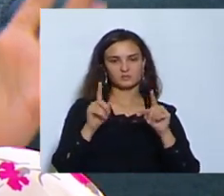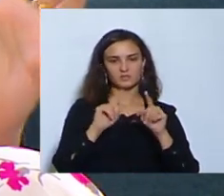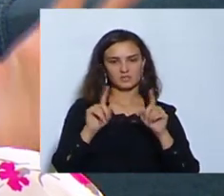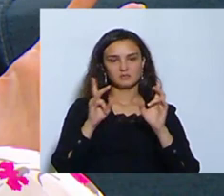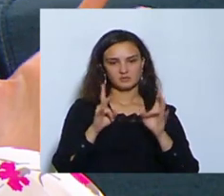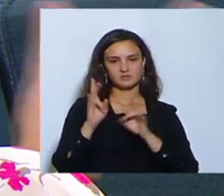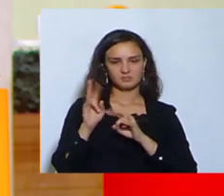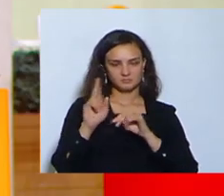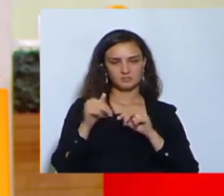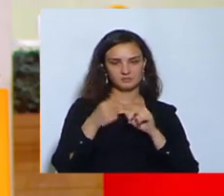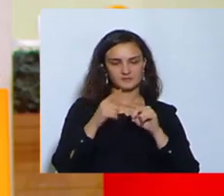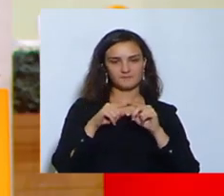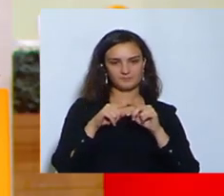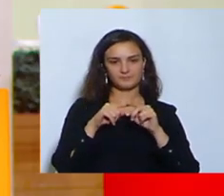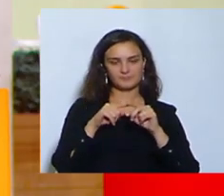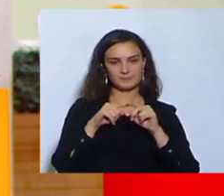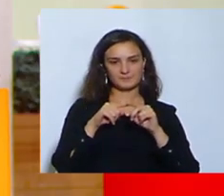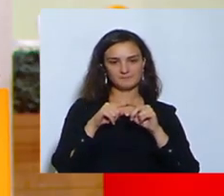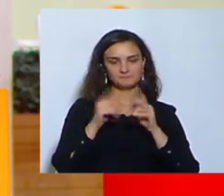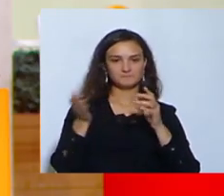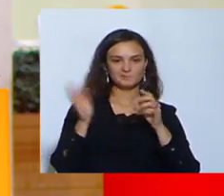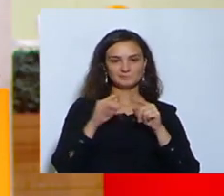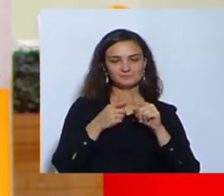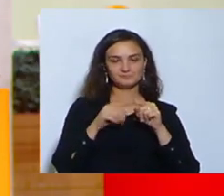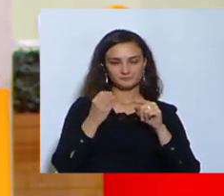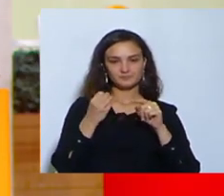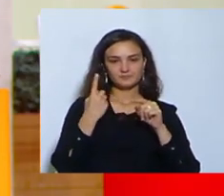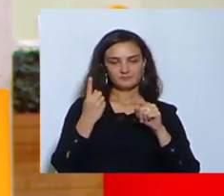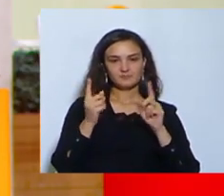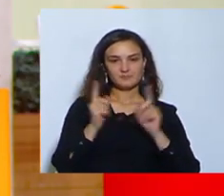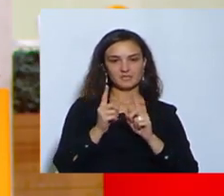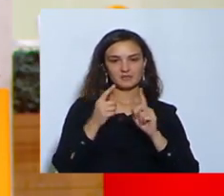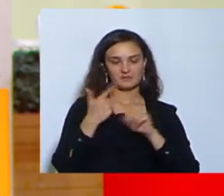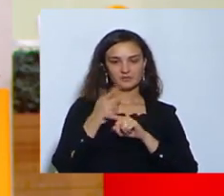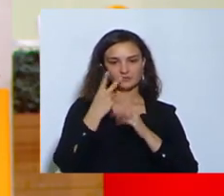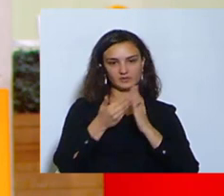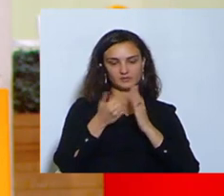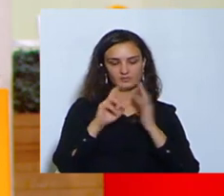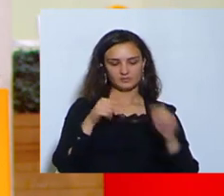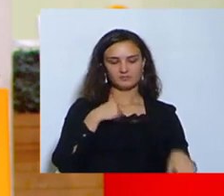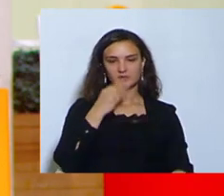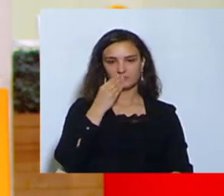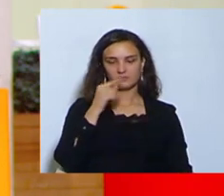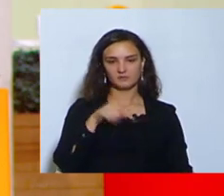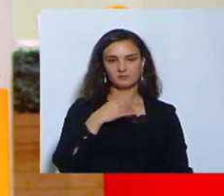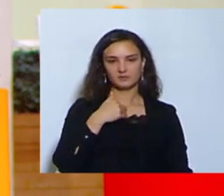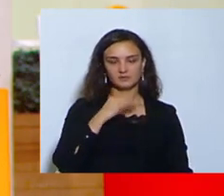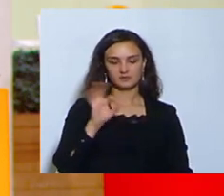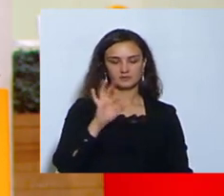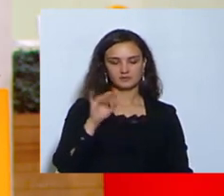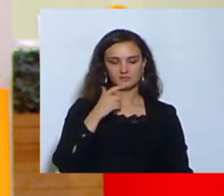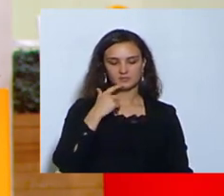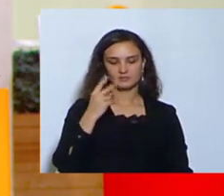ხდება ხოლმე, მაგალითად ჰორმონული დარღვევები არის. მოდით კიდევ ერთი პატარა კოლაჟი ვნახოთ და მე კობის ბლოკი მინდა